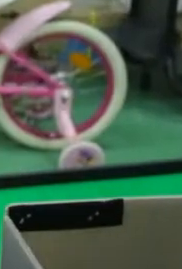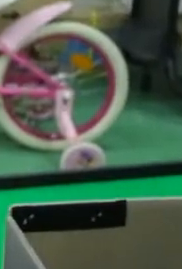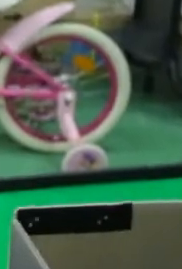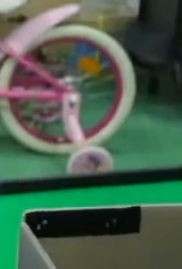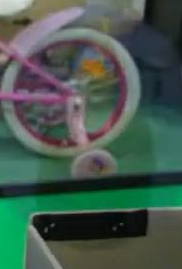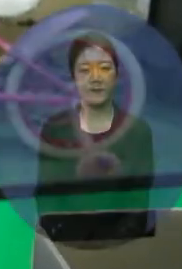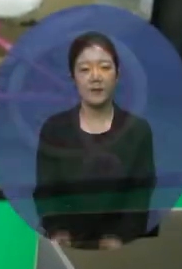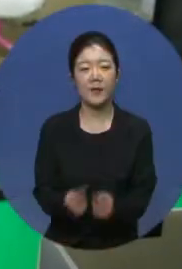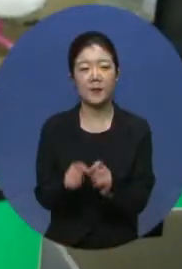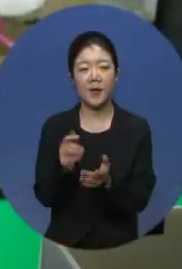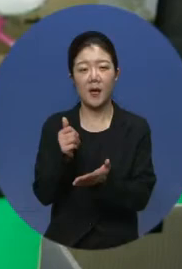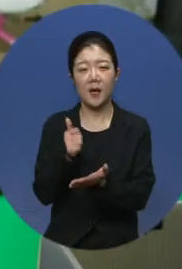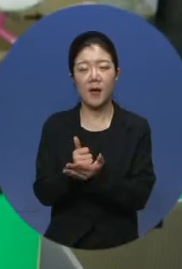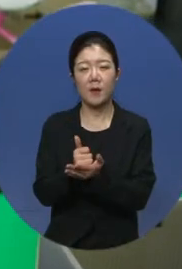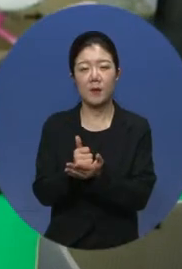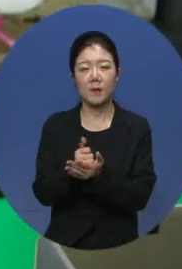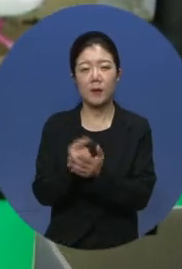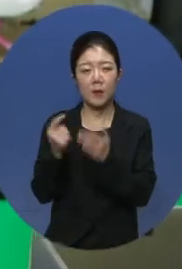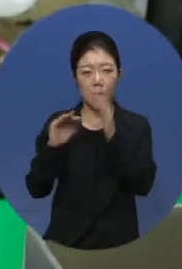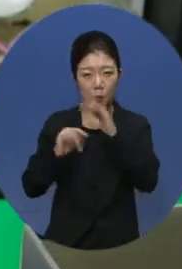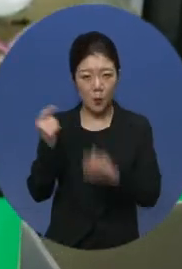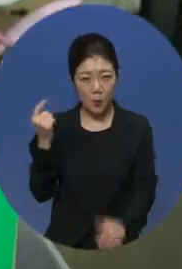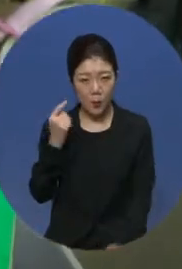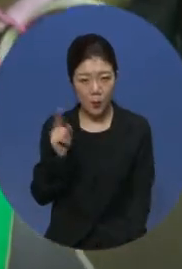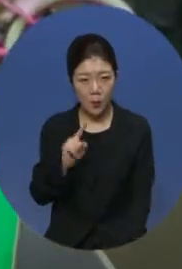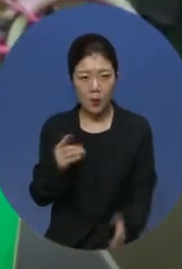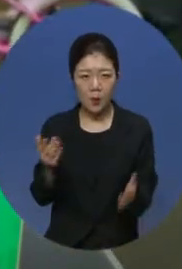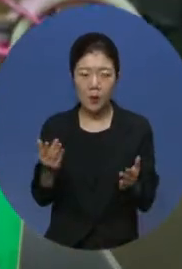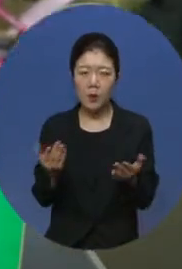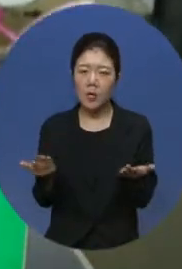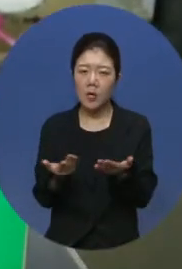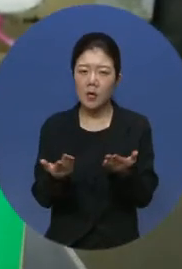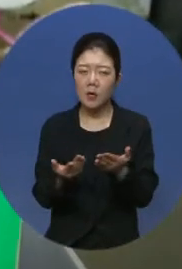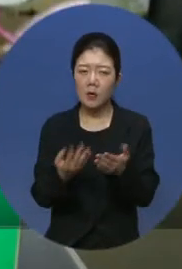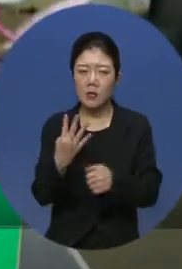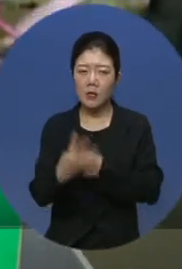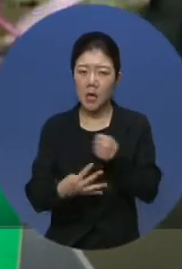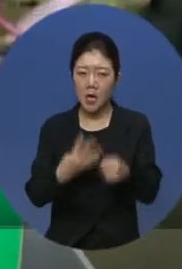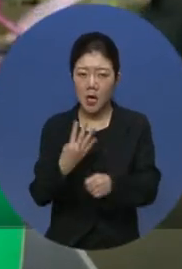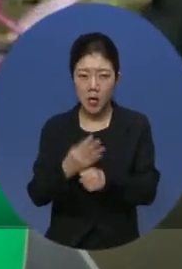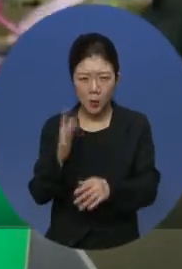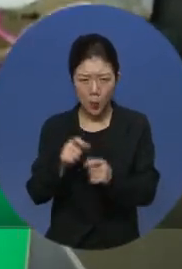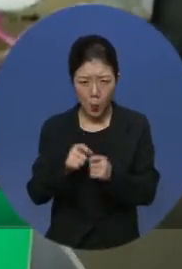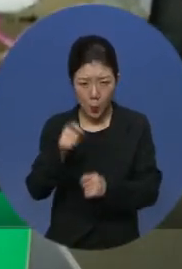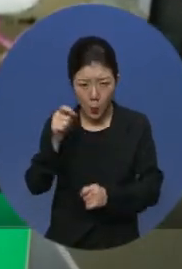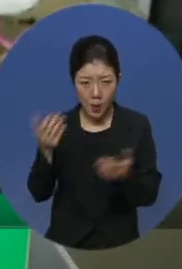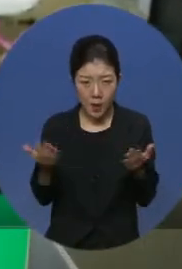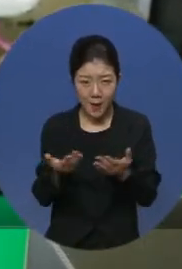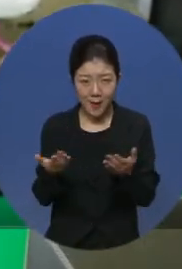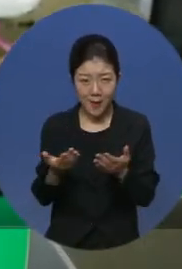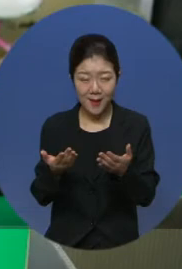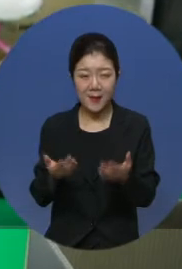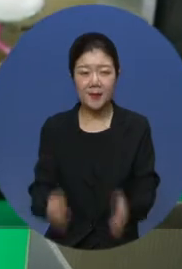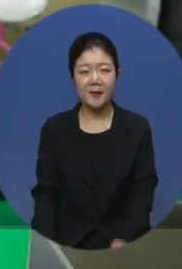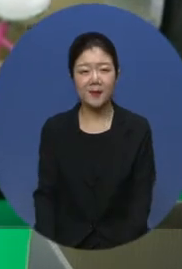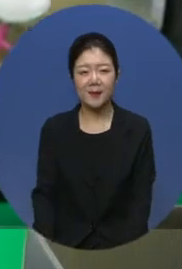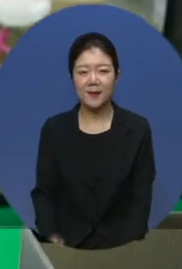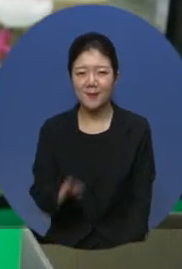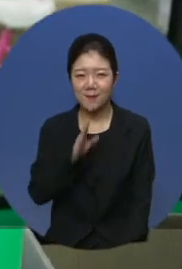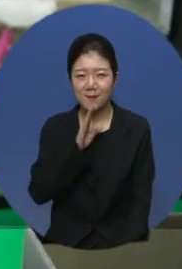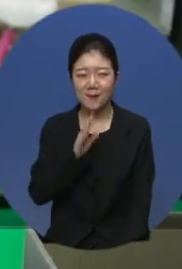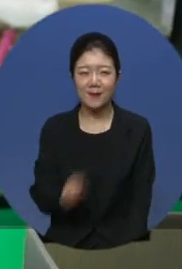아까 팀장님한테 얘기 들어보니까 네. 여기서 일한 지 한 4년 정도 됐다고 했는데 엄청 오래 일하셨네요.